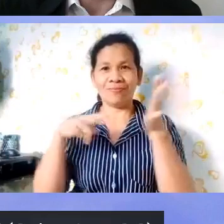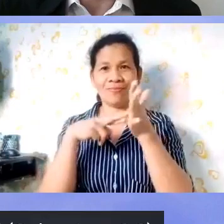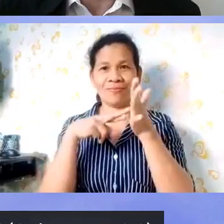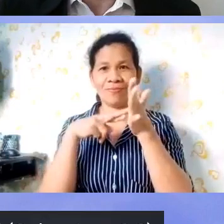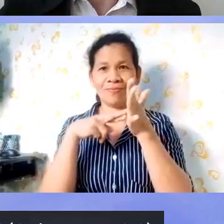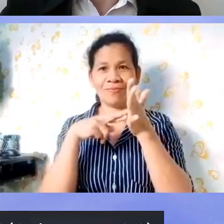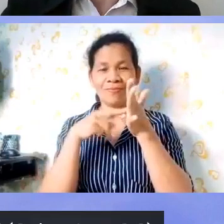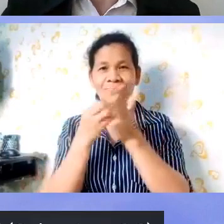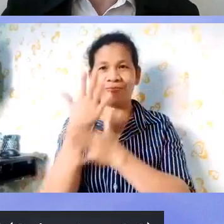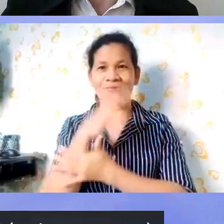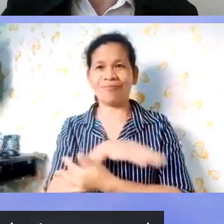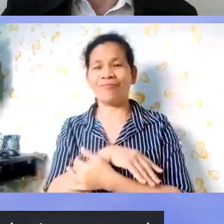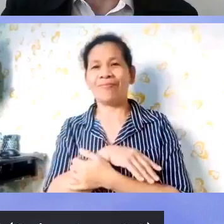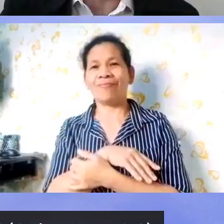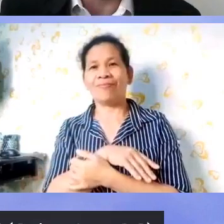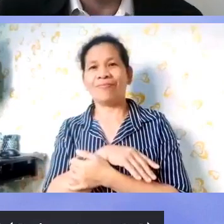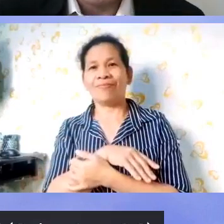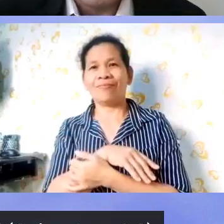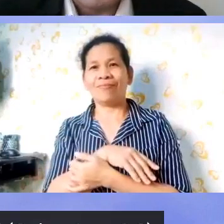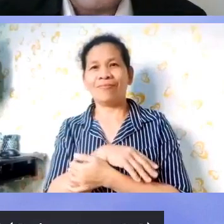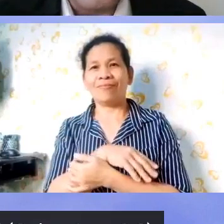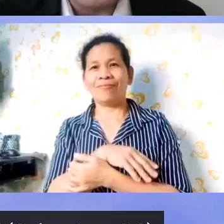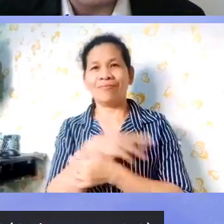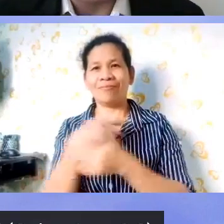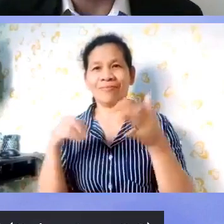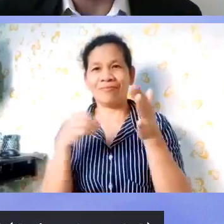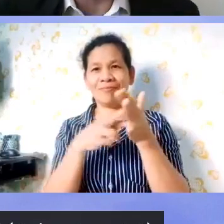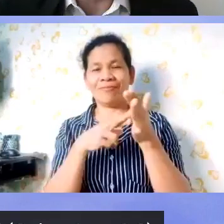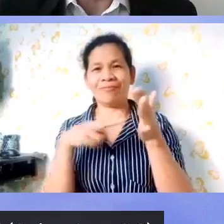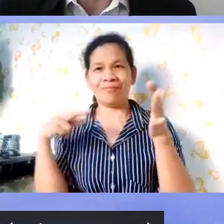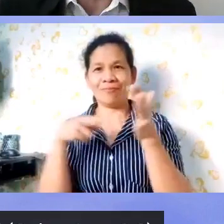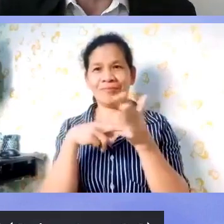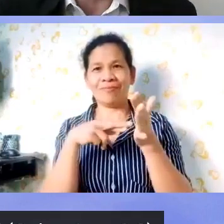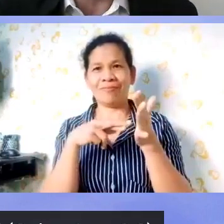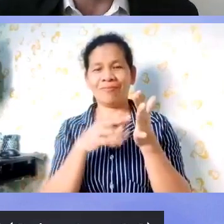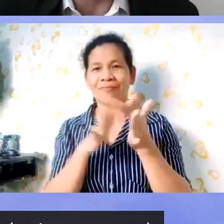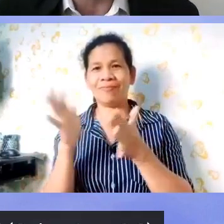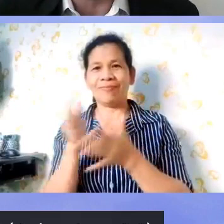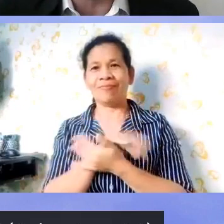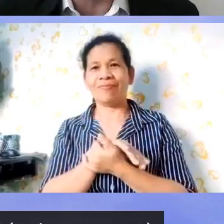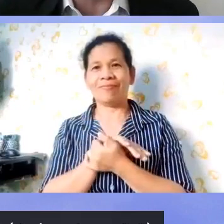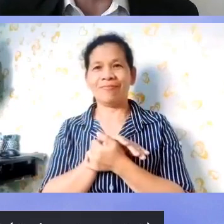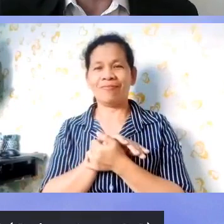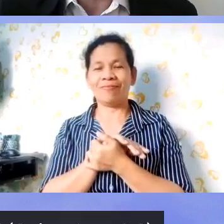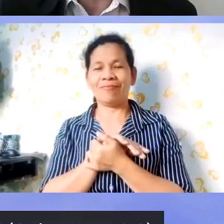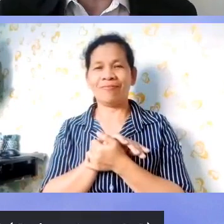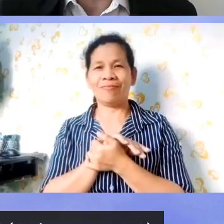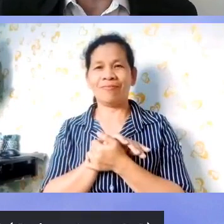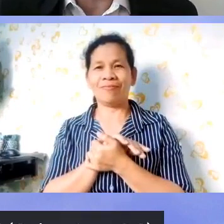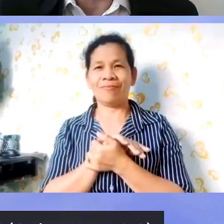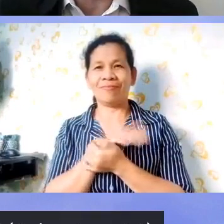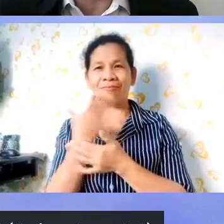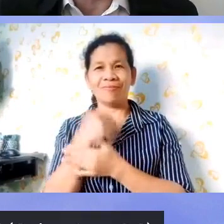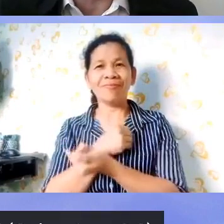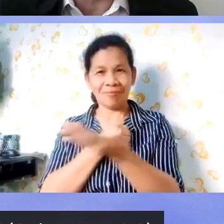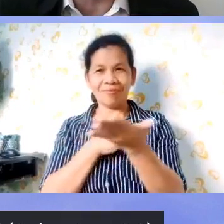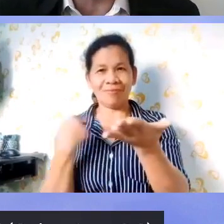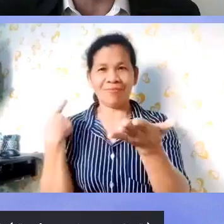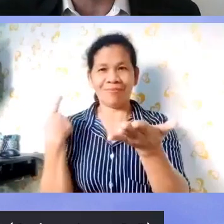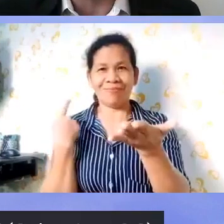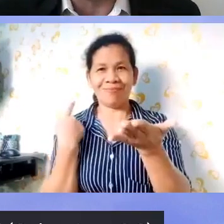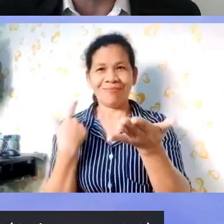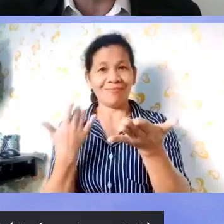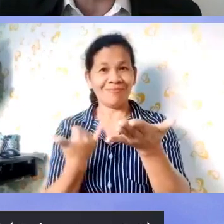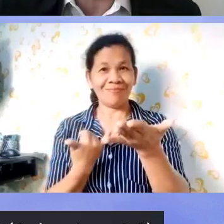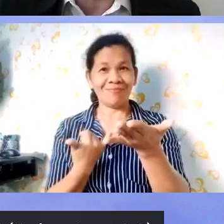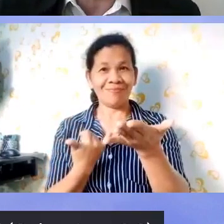reflection. At maganda po na kayo rin po na aming mga viewers ngayon. Kayo po